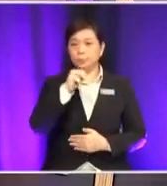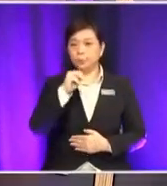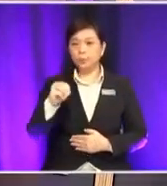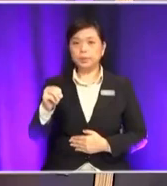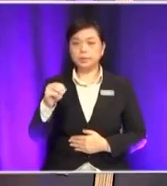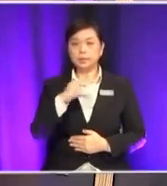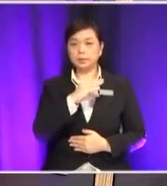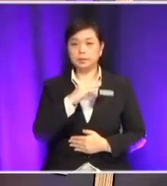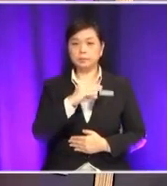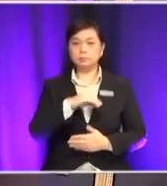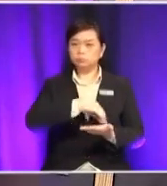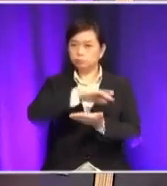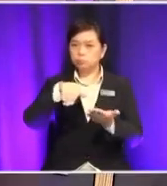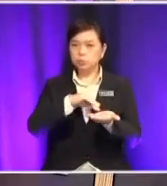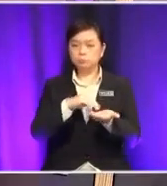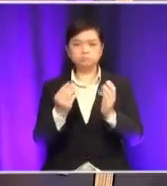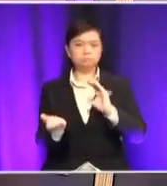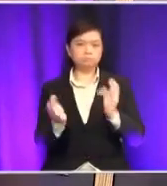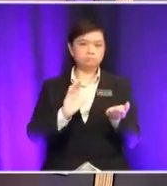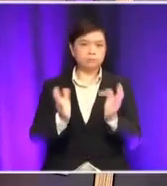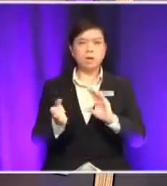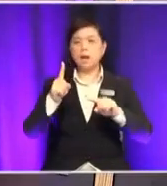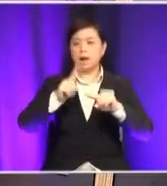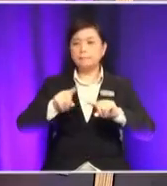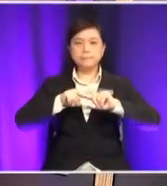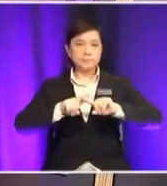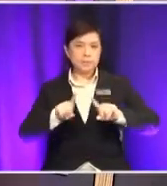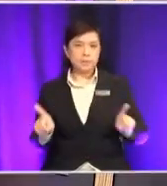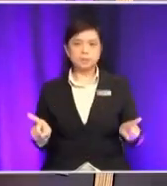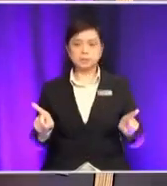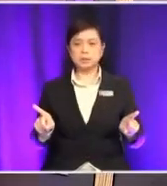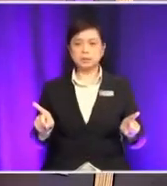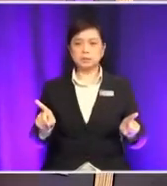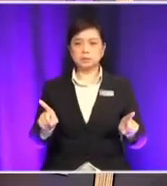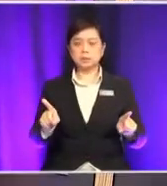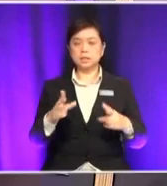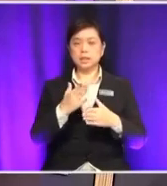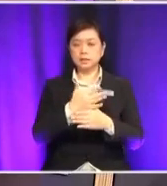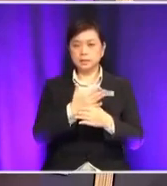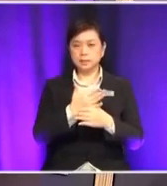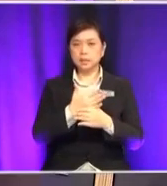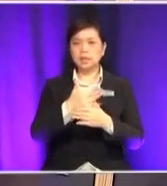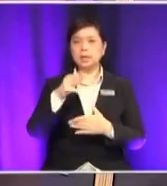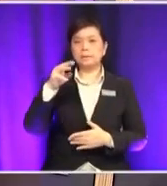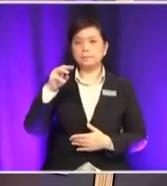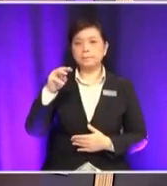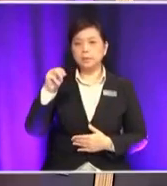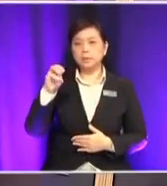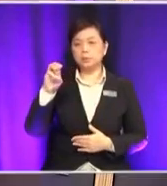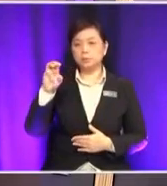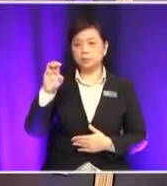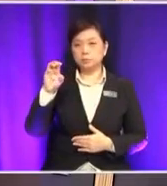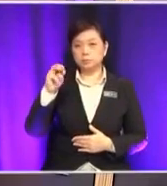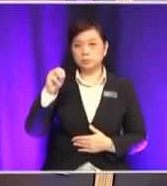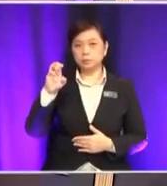Kris membuat perbandingan Apa bedanya antara mitosis dengan profase ini Oke ada perbedaan dia ya Oke